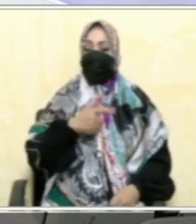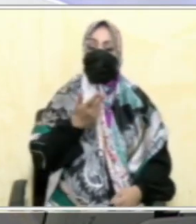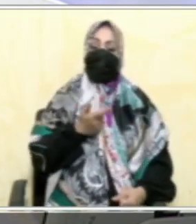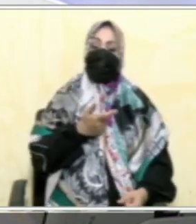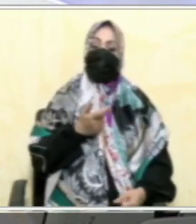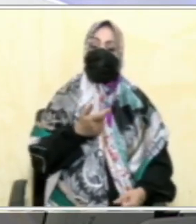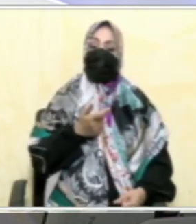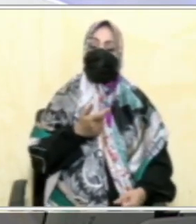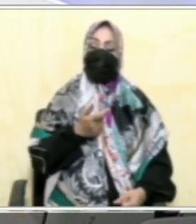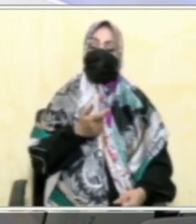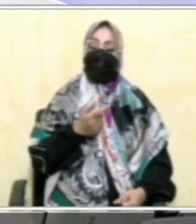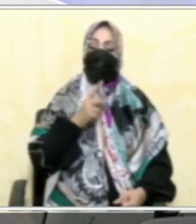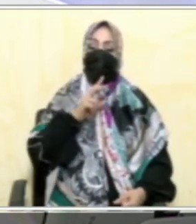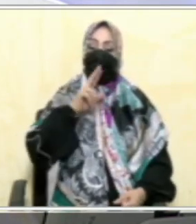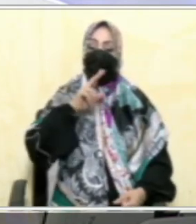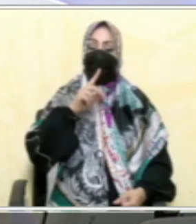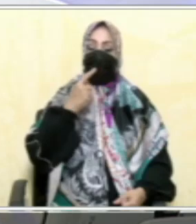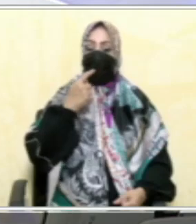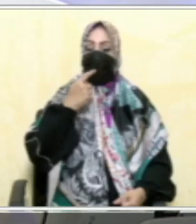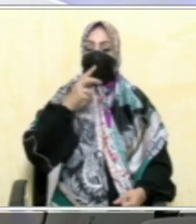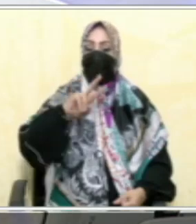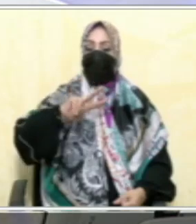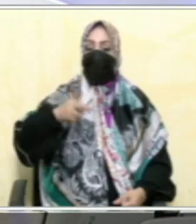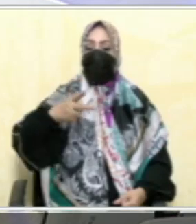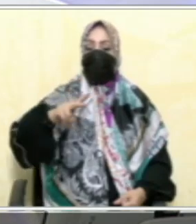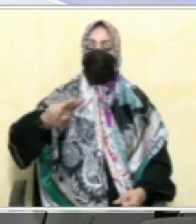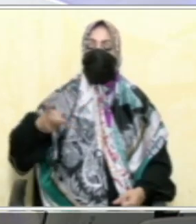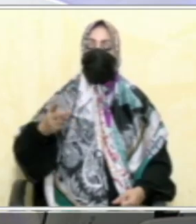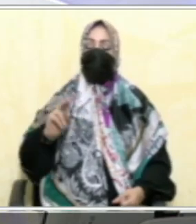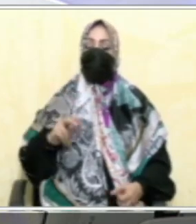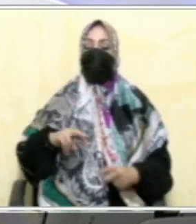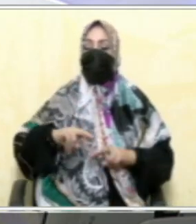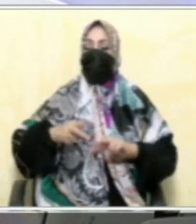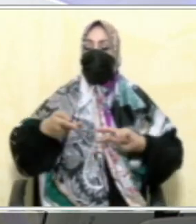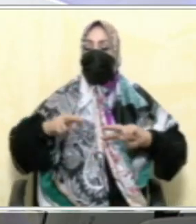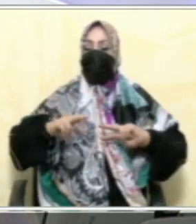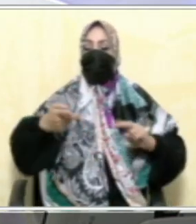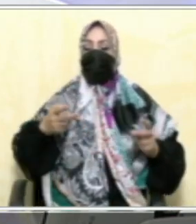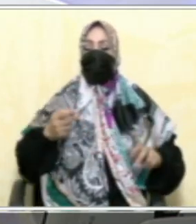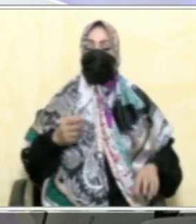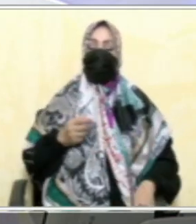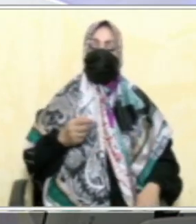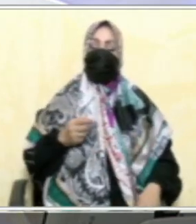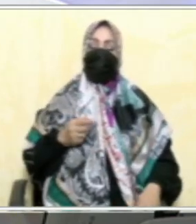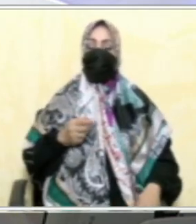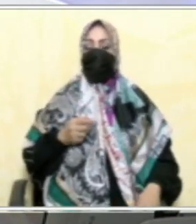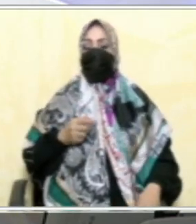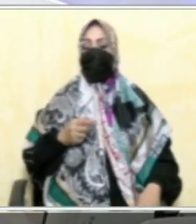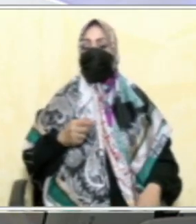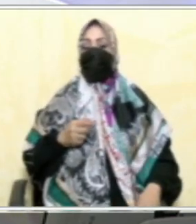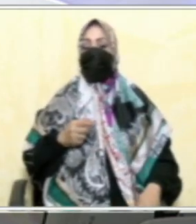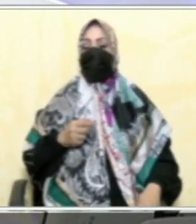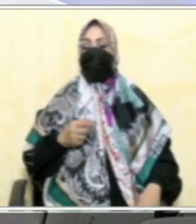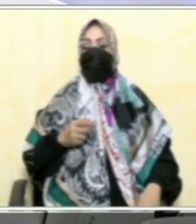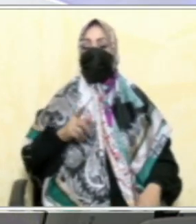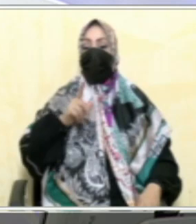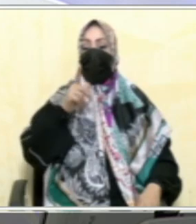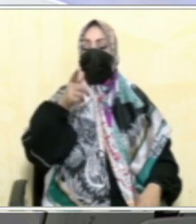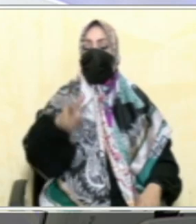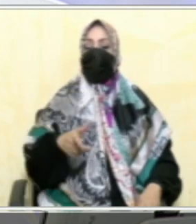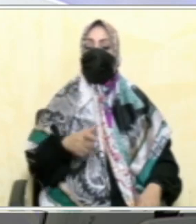يقول النبي صلى الله عليه وسلم يعني: ألا وقول الزور في أكبر الكبائر، ألا وشهادة الزور. هذا